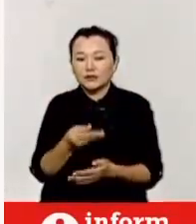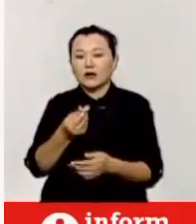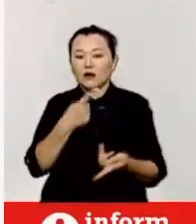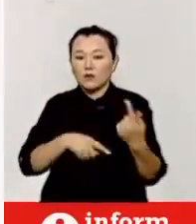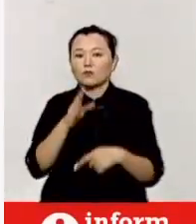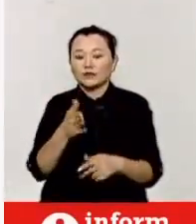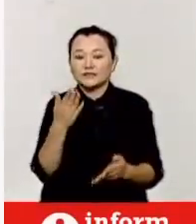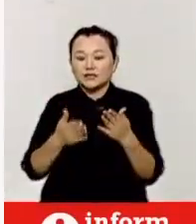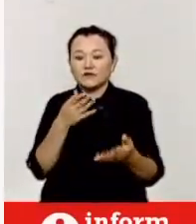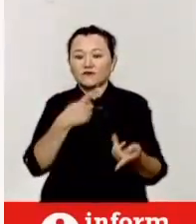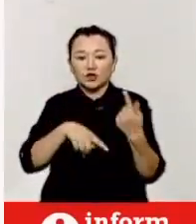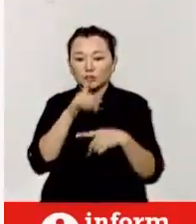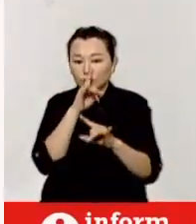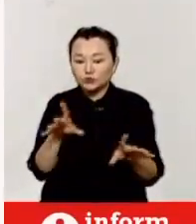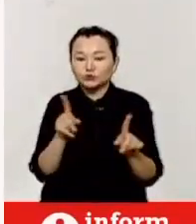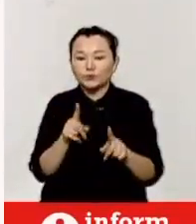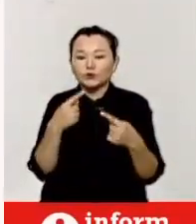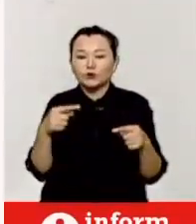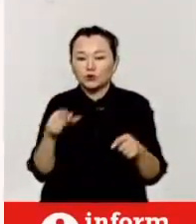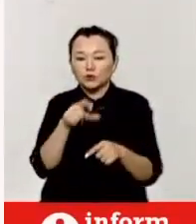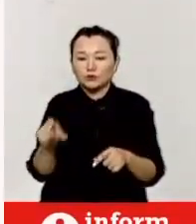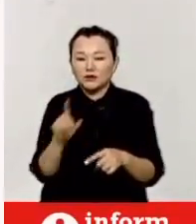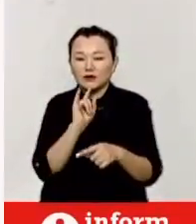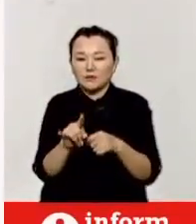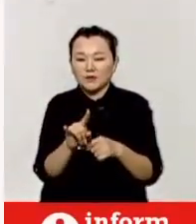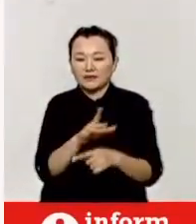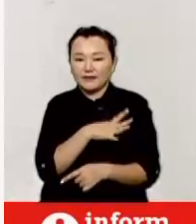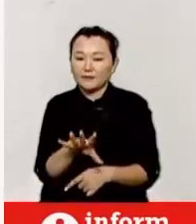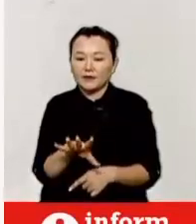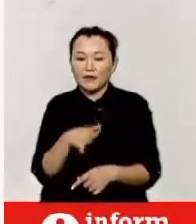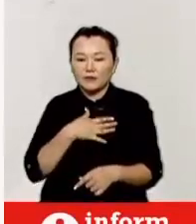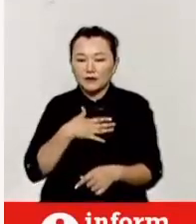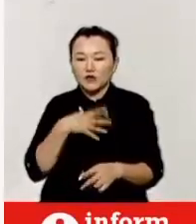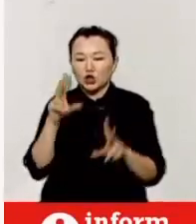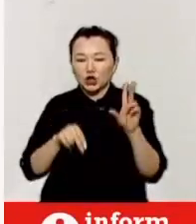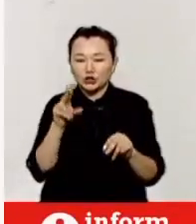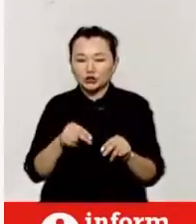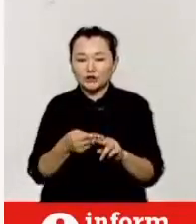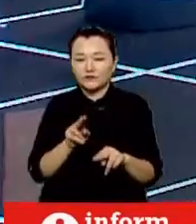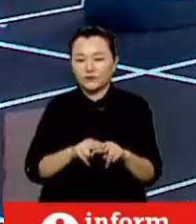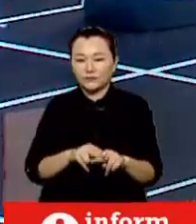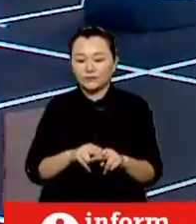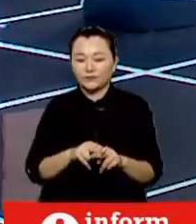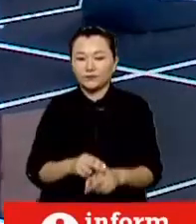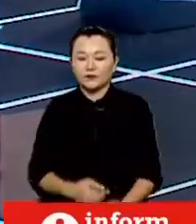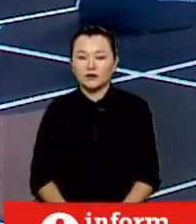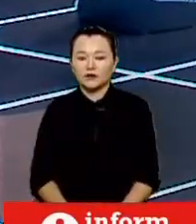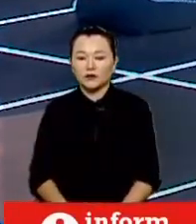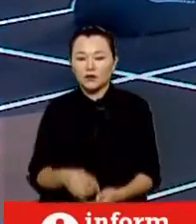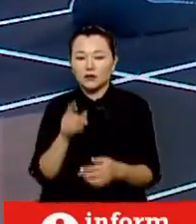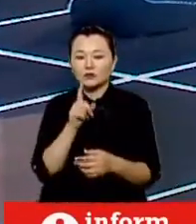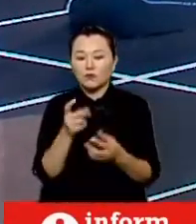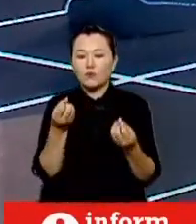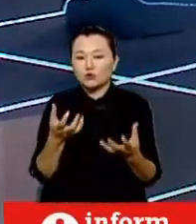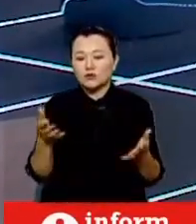вернут даже если не вернут чтобы других людей они не обманывали моя надежда В этом заключается То есть